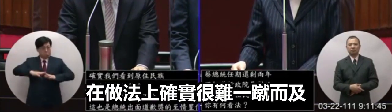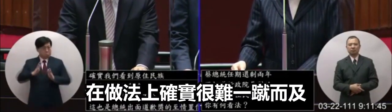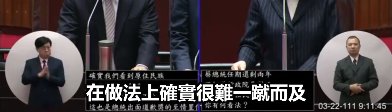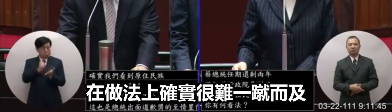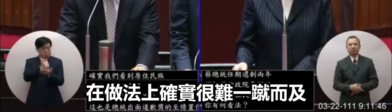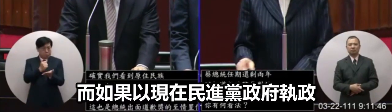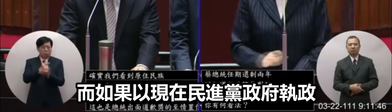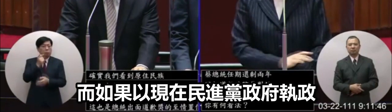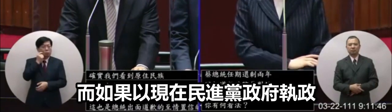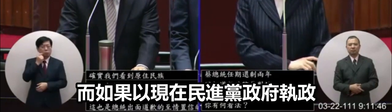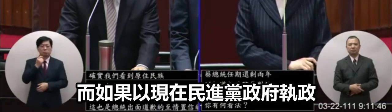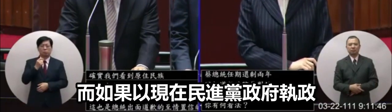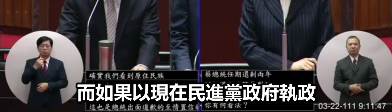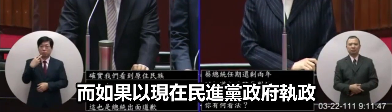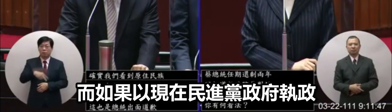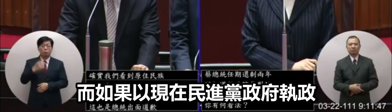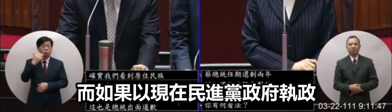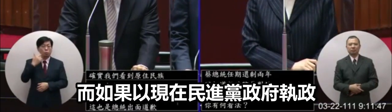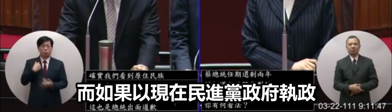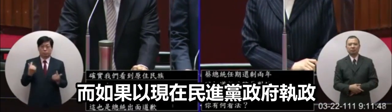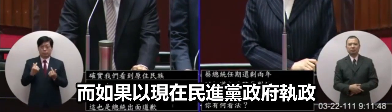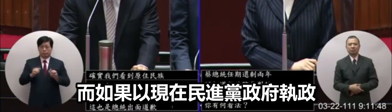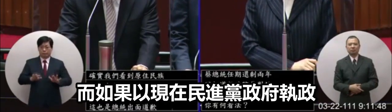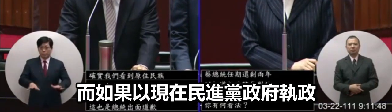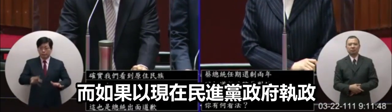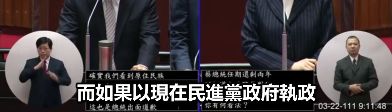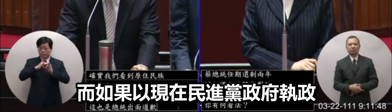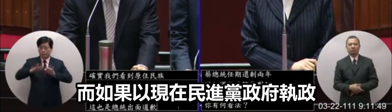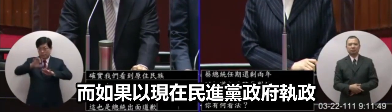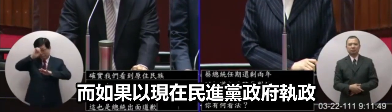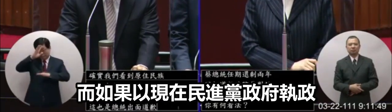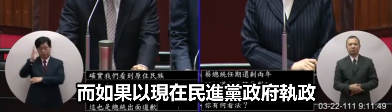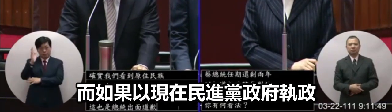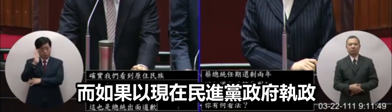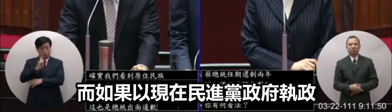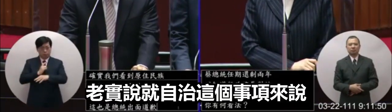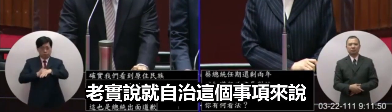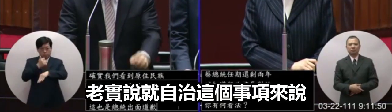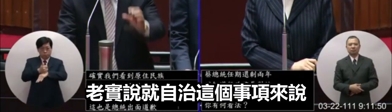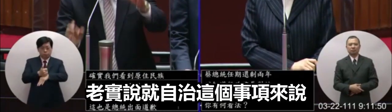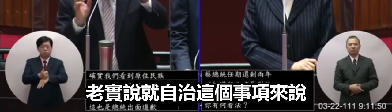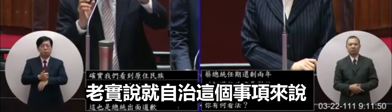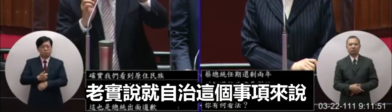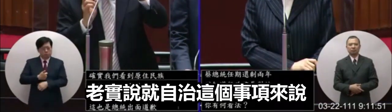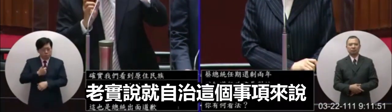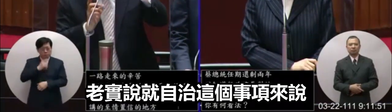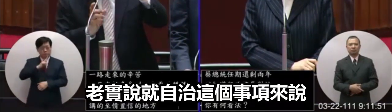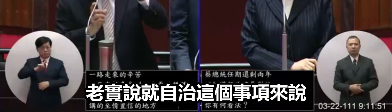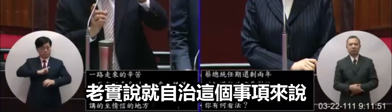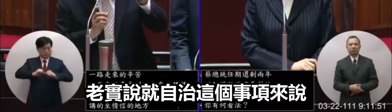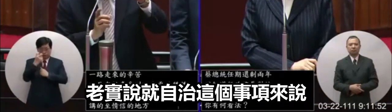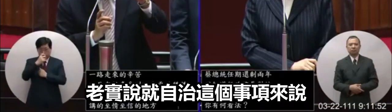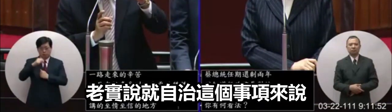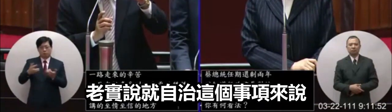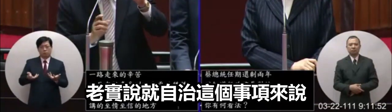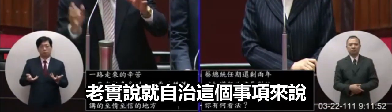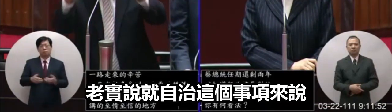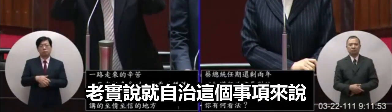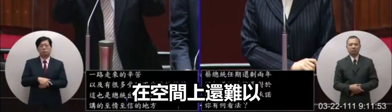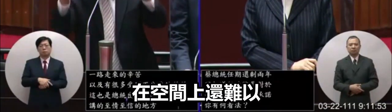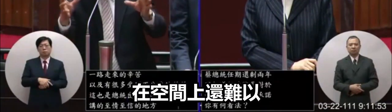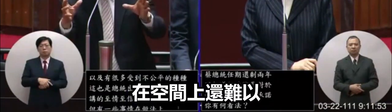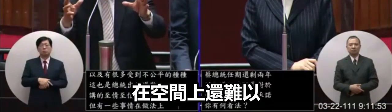而及，而如果以现在民进党政府执政 老实说，就自治这个事项来